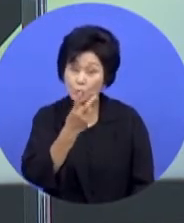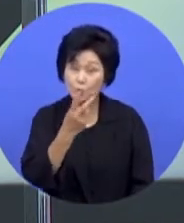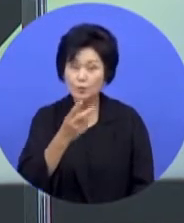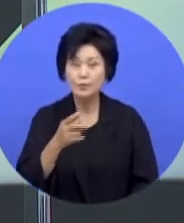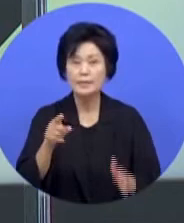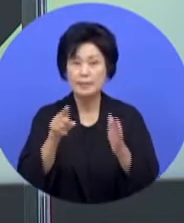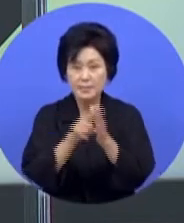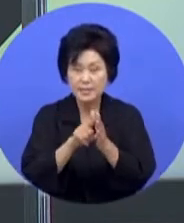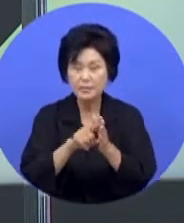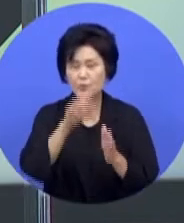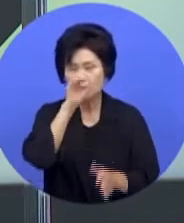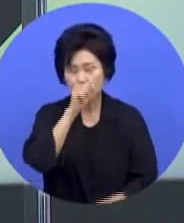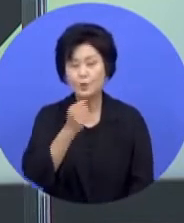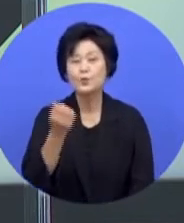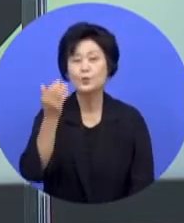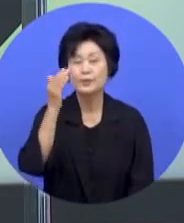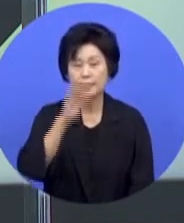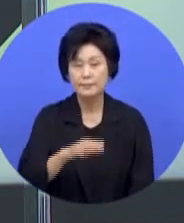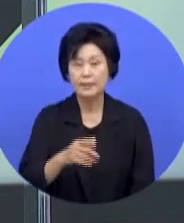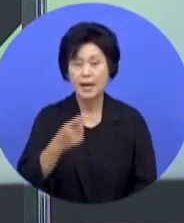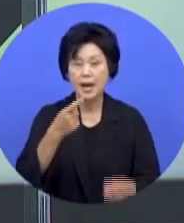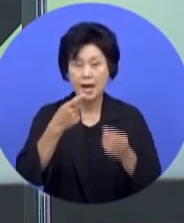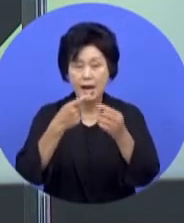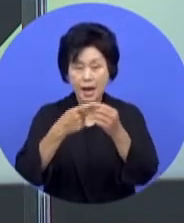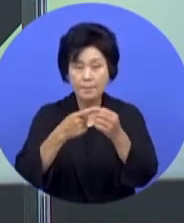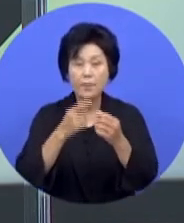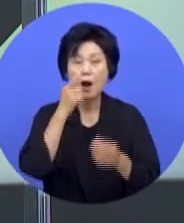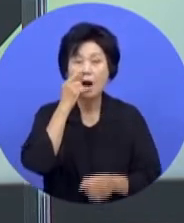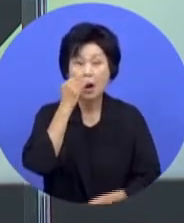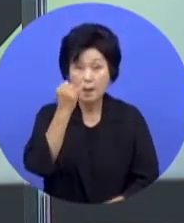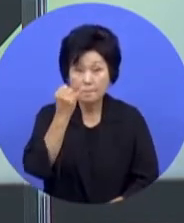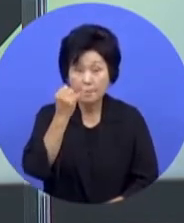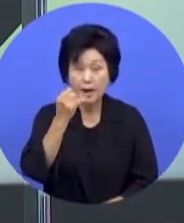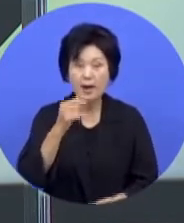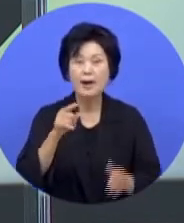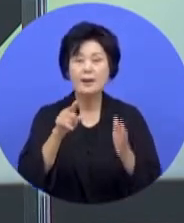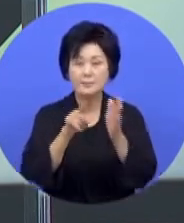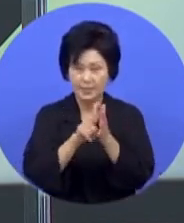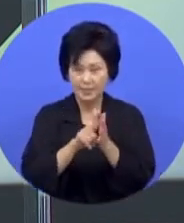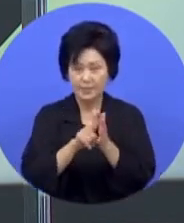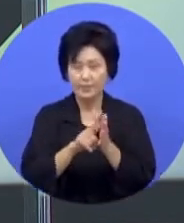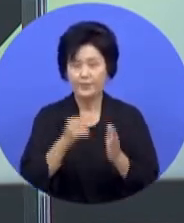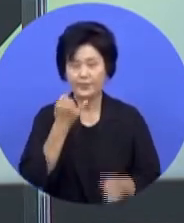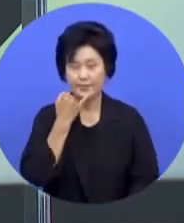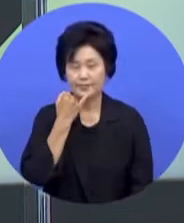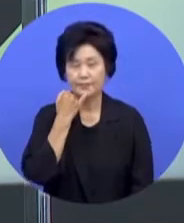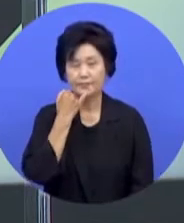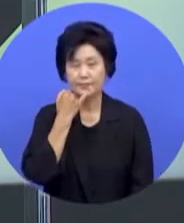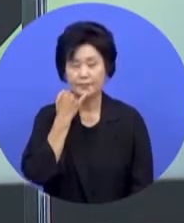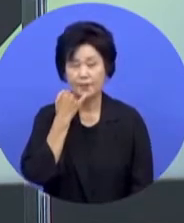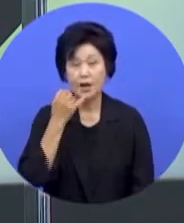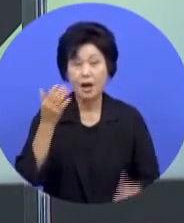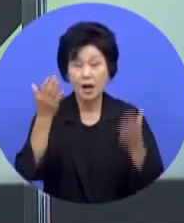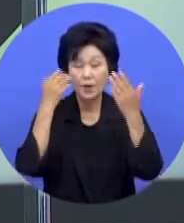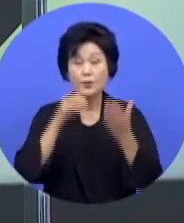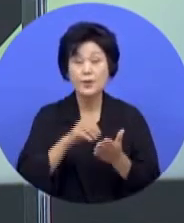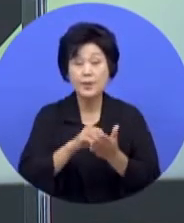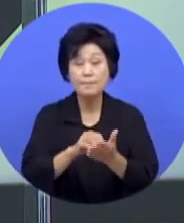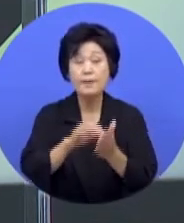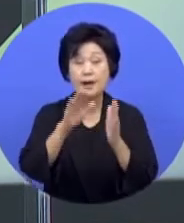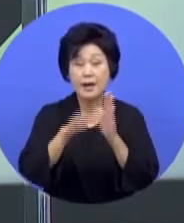적어도 한 분, 네. 적어도 어머니 정도는 예수를 믿으셔야 하고 네. 또 저희가 학교에 이제 입학할 때는 뭐 입학의 어떤